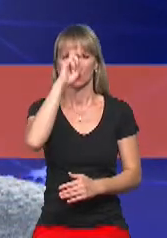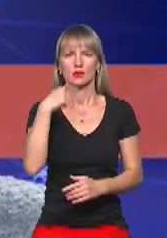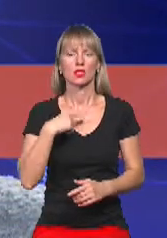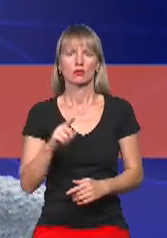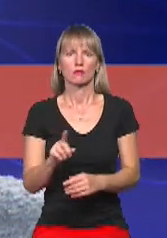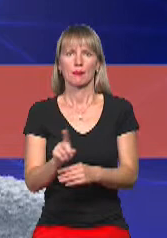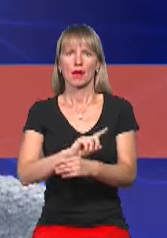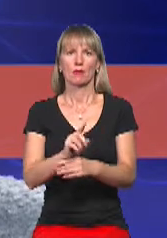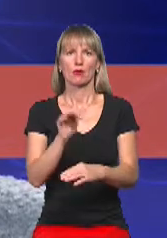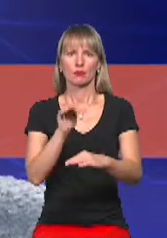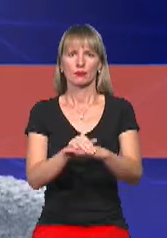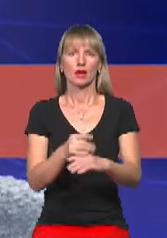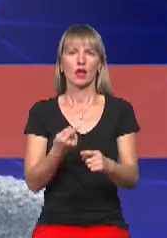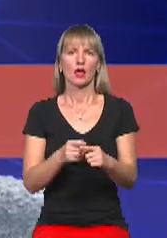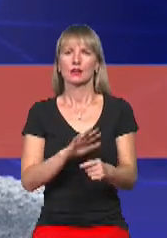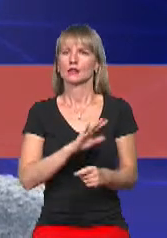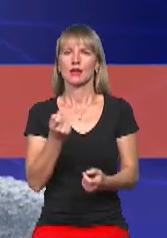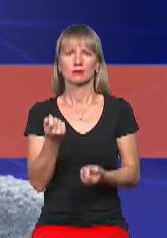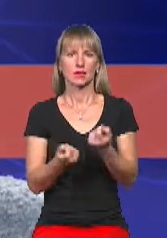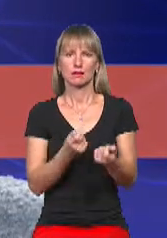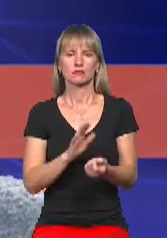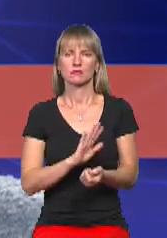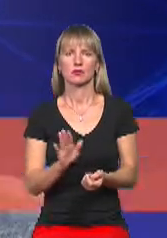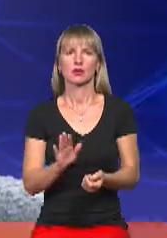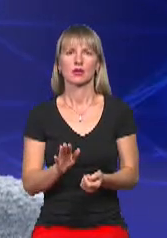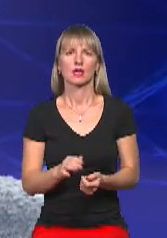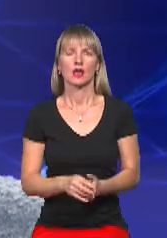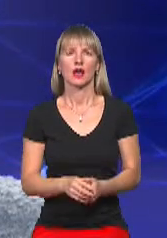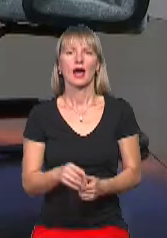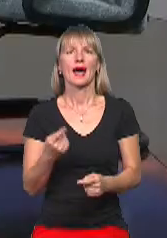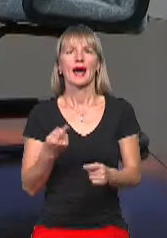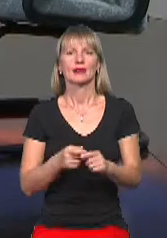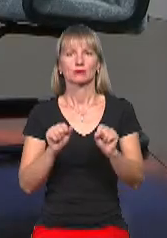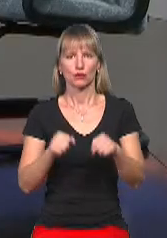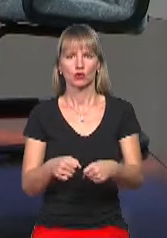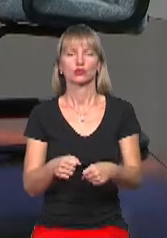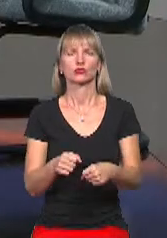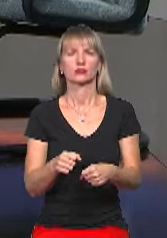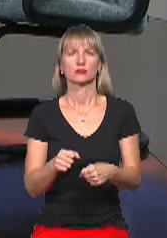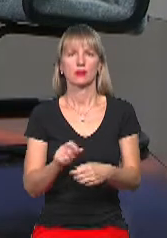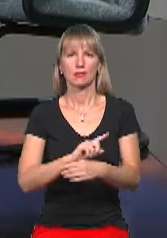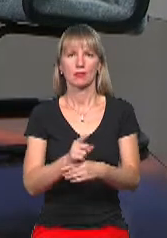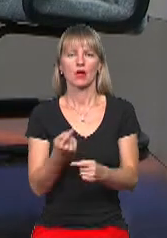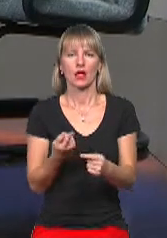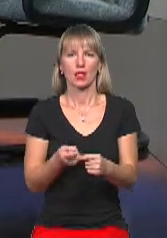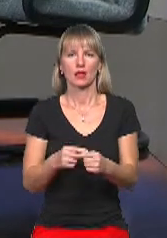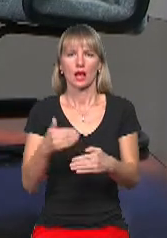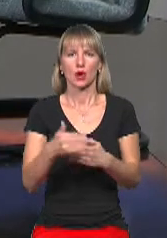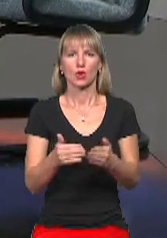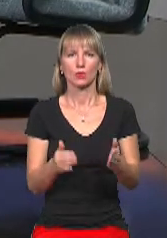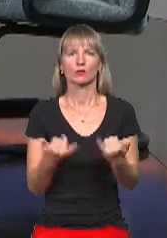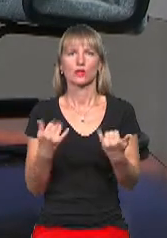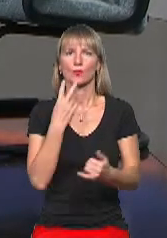зовсім якраз не дрібно-дисперсний, це не той страшний пил. А цей можна міряти цими чарівними коробочками.